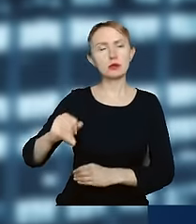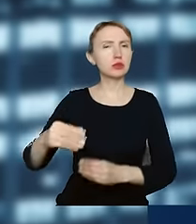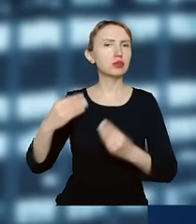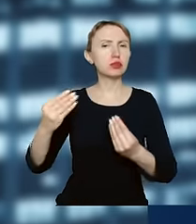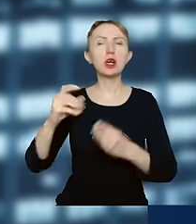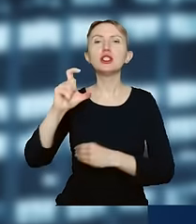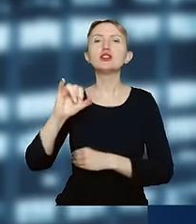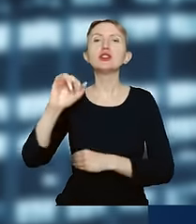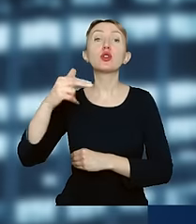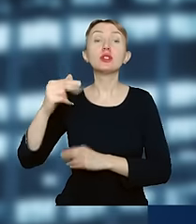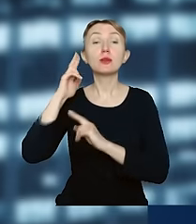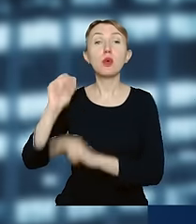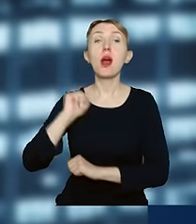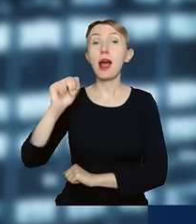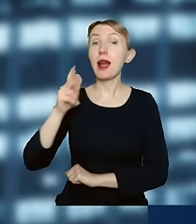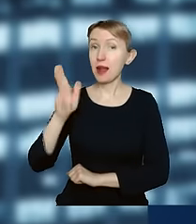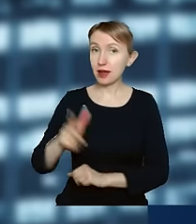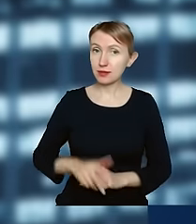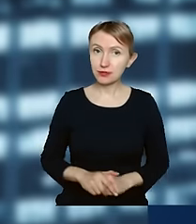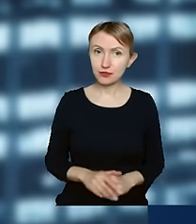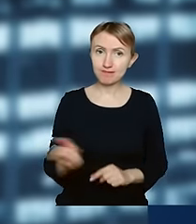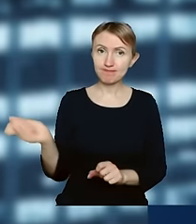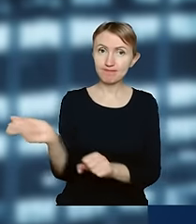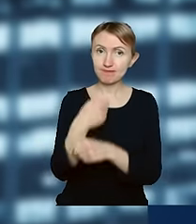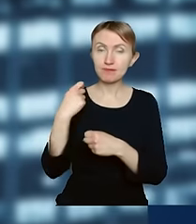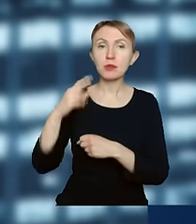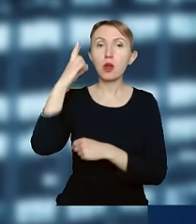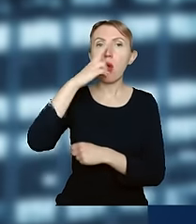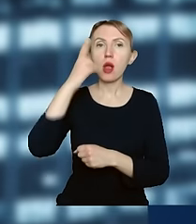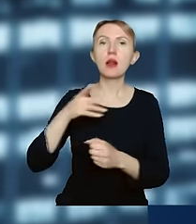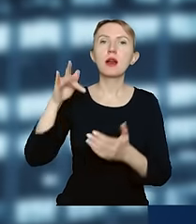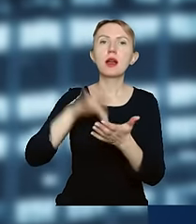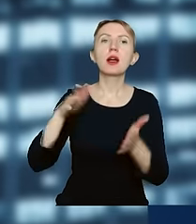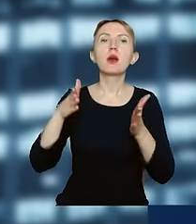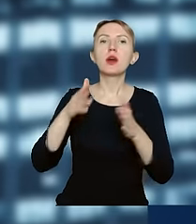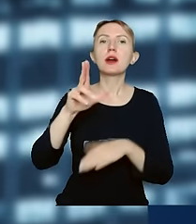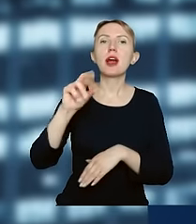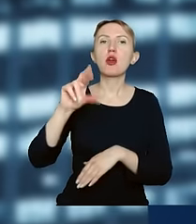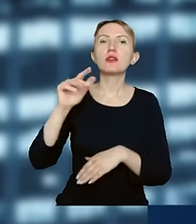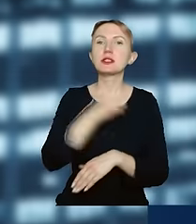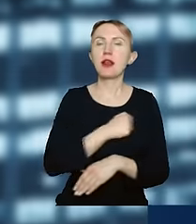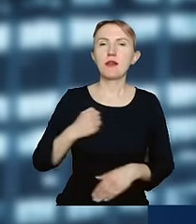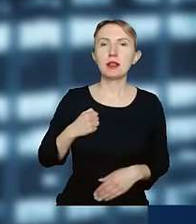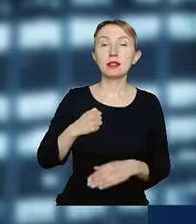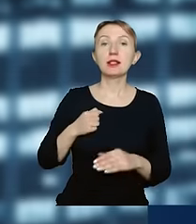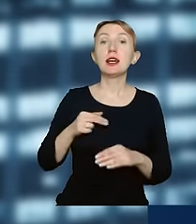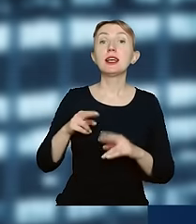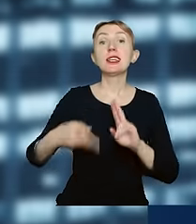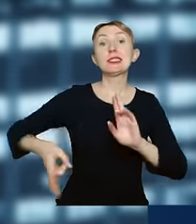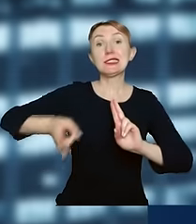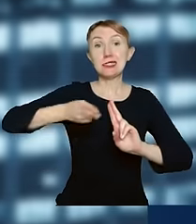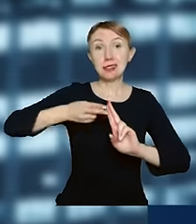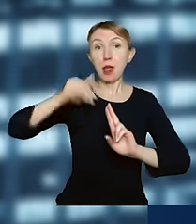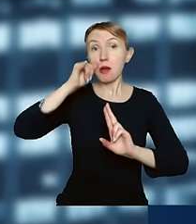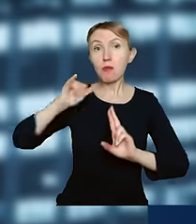cichociemnego żołnierza AK i WiN-u, zamordowanego przez komunistów na Rakowieckiej w Warszawie. Tegoroczny znaczek Poczty Polskiej, który miał się ukazać